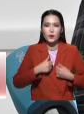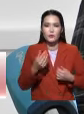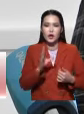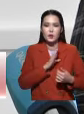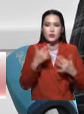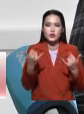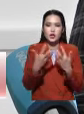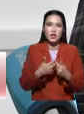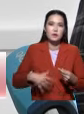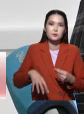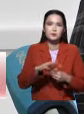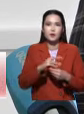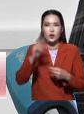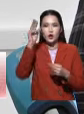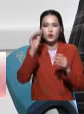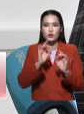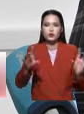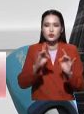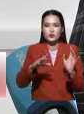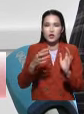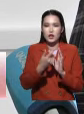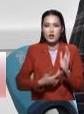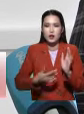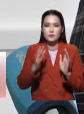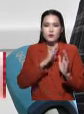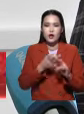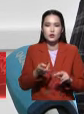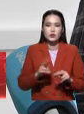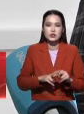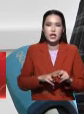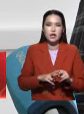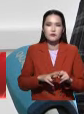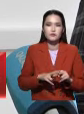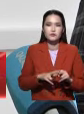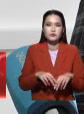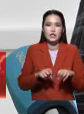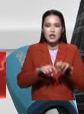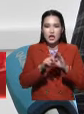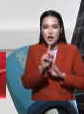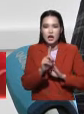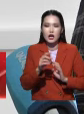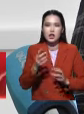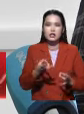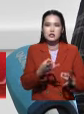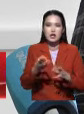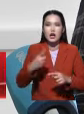көтерілген бағаменен біз ұсыныспенен шыққан болатынбыз. Осыны сметаларды қайтадан байқау керек, осының барлығын реттеу керек дегенде, бұның барлығы